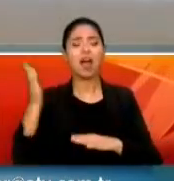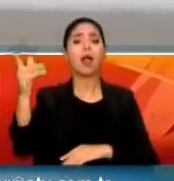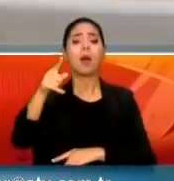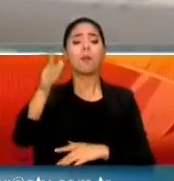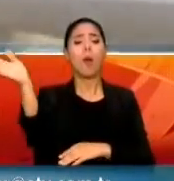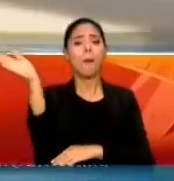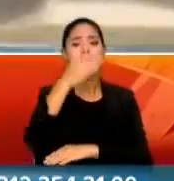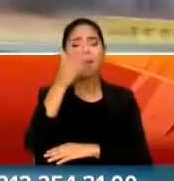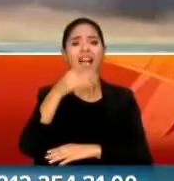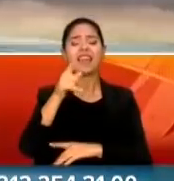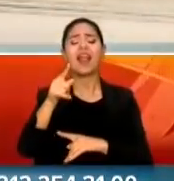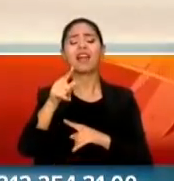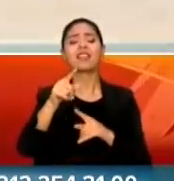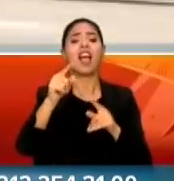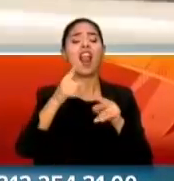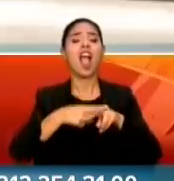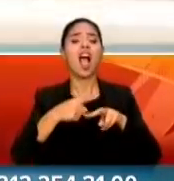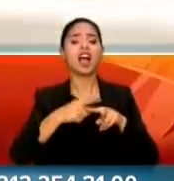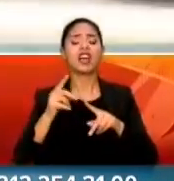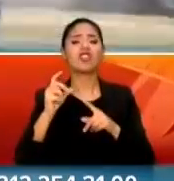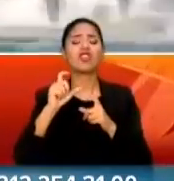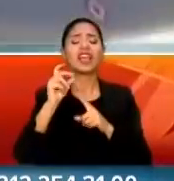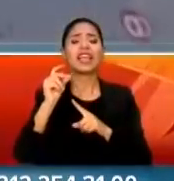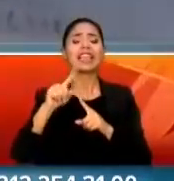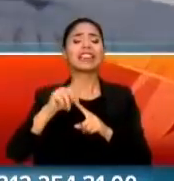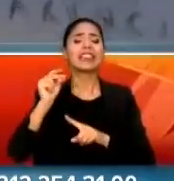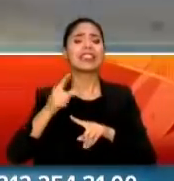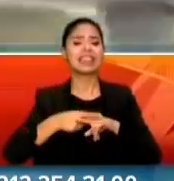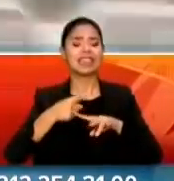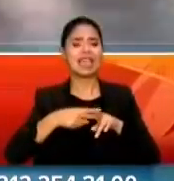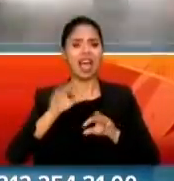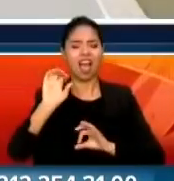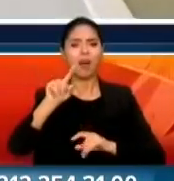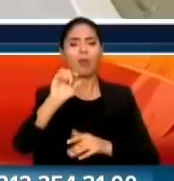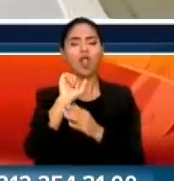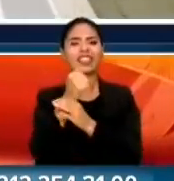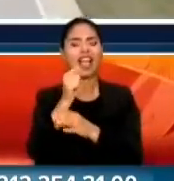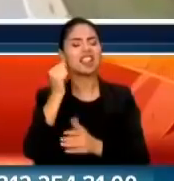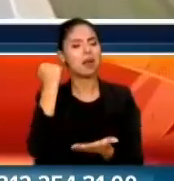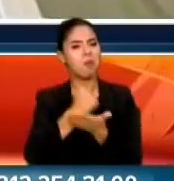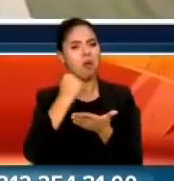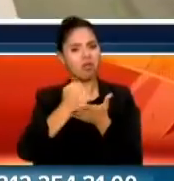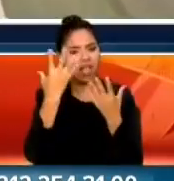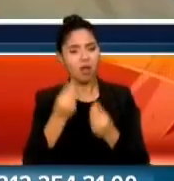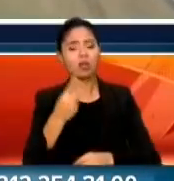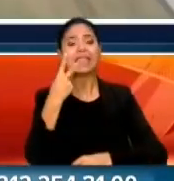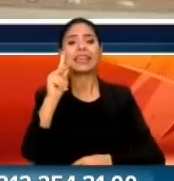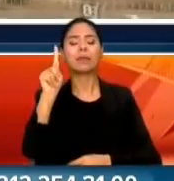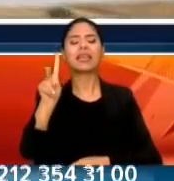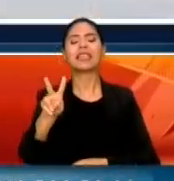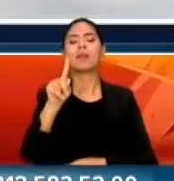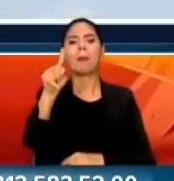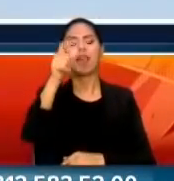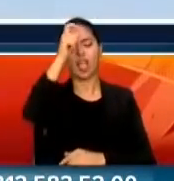Bayraktar Akıncı TİHA yani taarruzi insansız hava aracı tasarım onayından da geçti. 2021'de Türk Silahlı